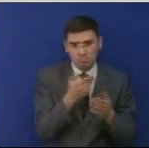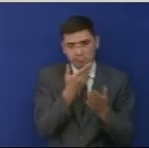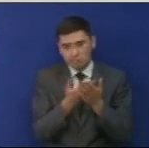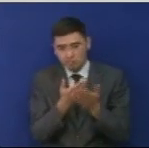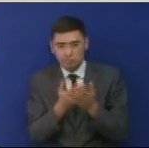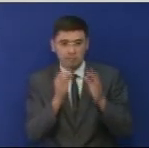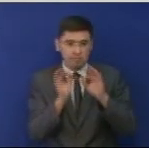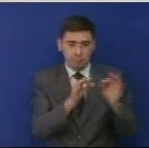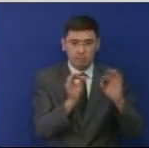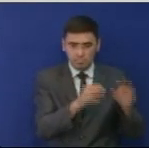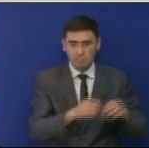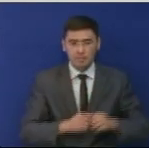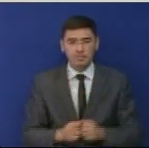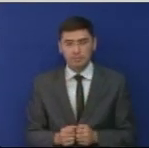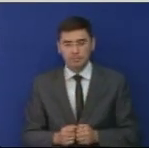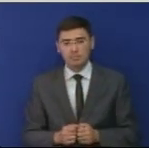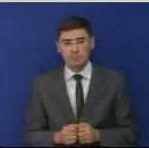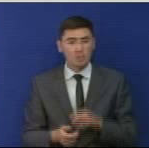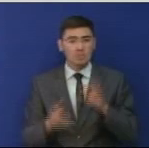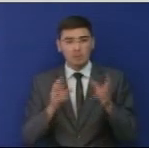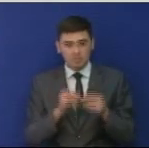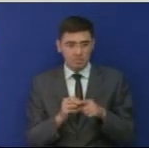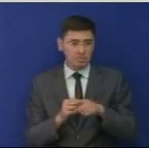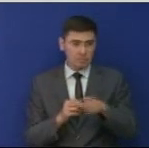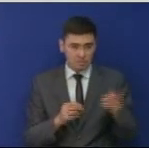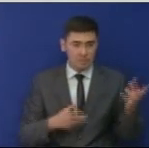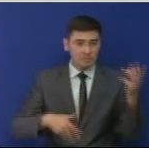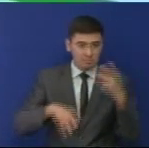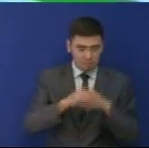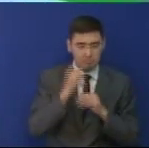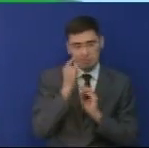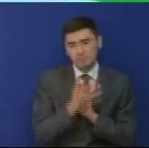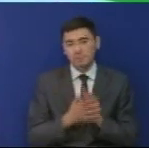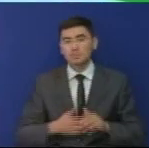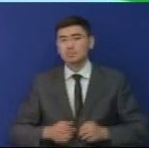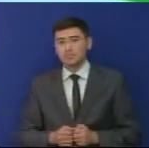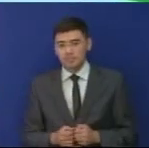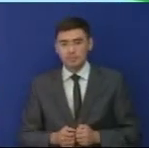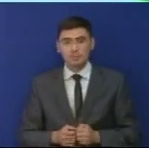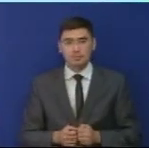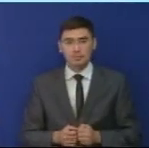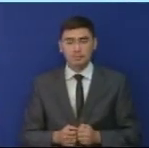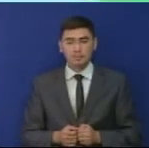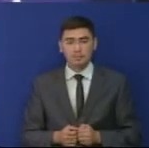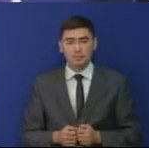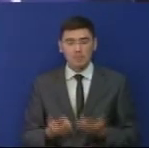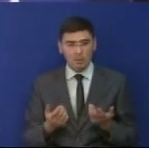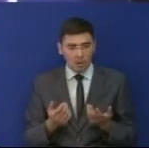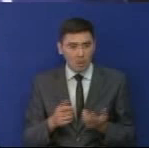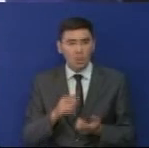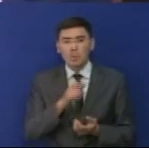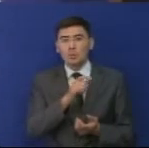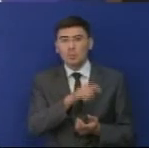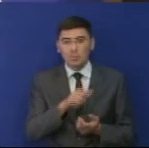провелась беседа, людям все объясняют, в принципе, и проводится дальнейшая правильная работа. В целом, на сегодняшний день автовладельцам нет